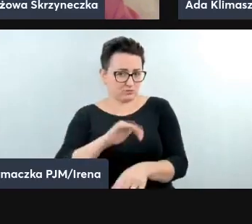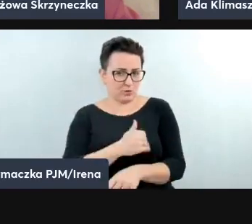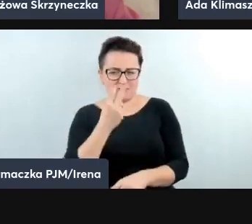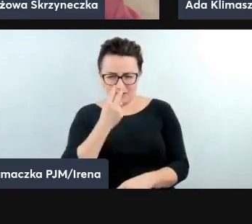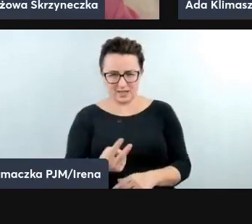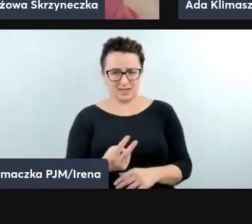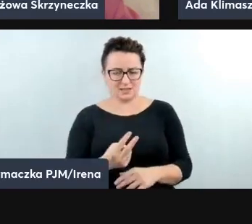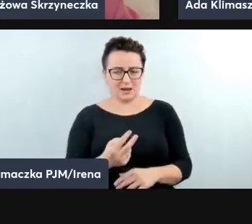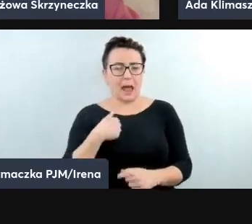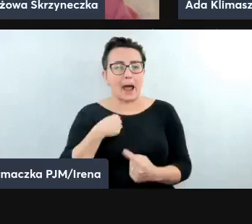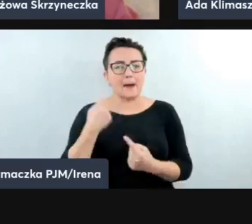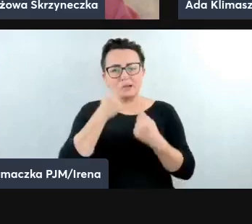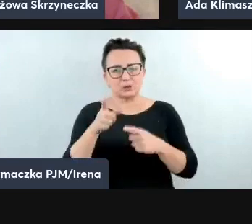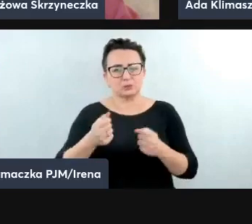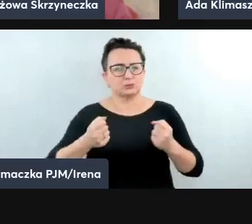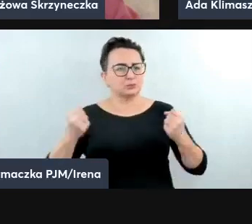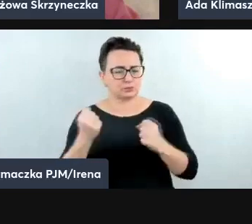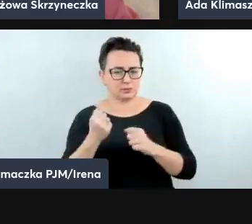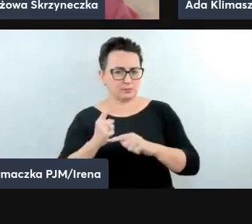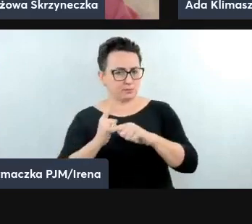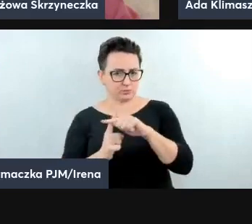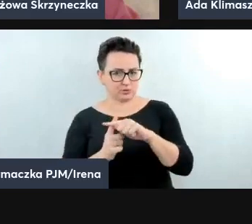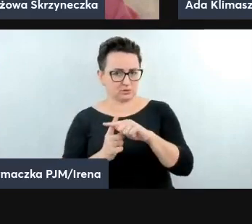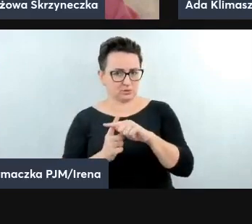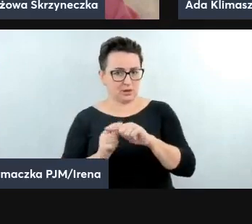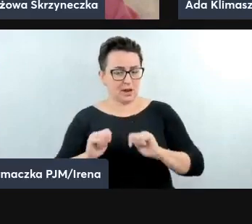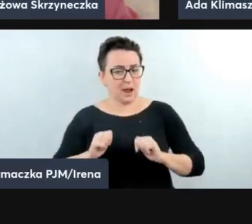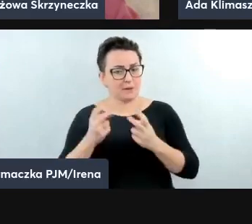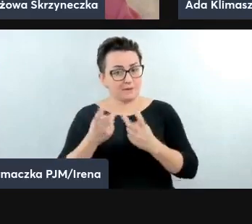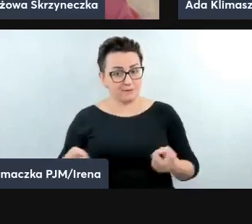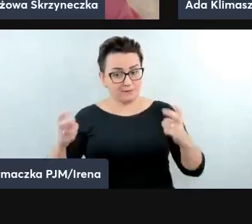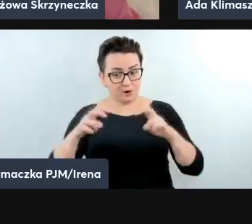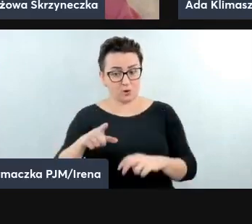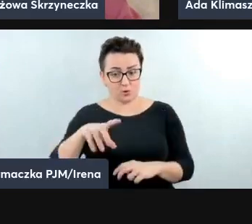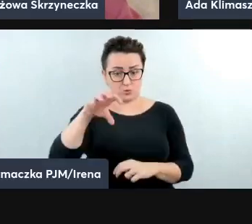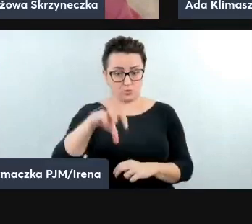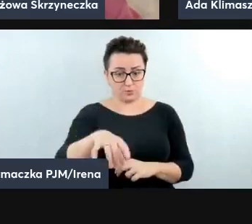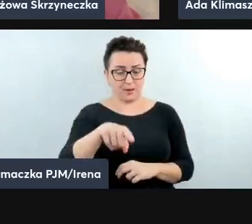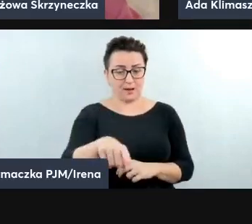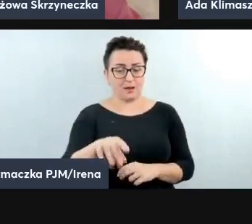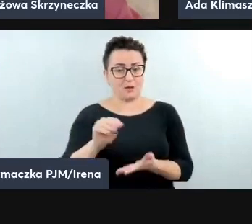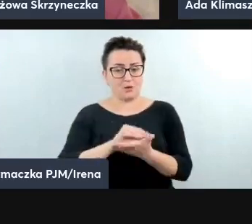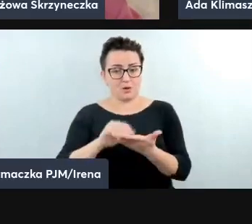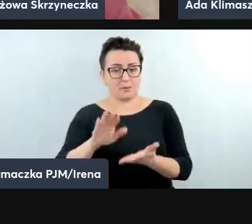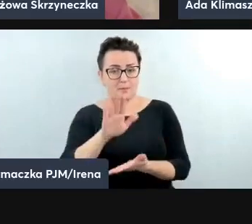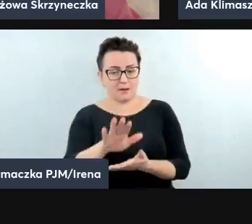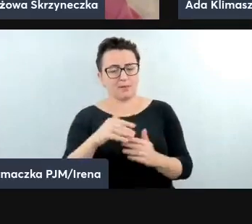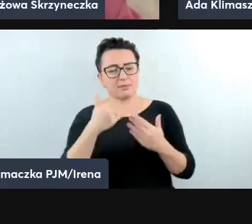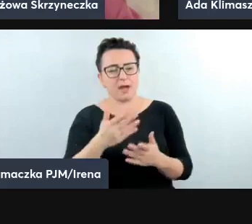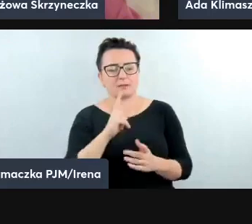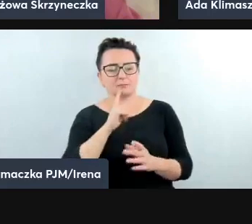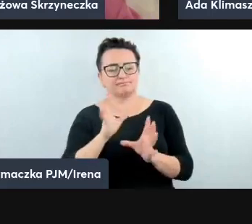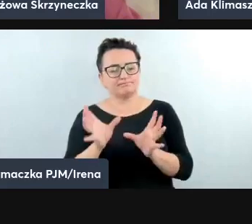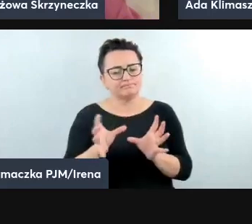żeby stworzyć tej grupie menstruującej taką bardziej intymną też atmosferę, bardziej osobistą do dzielenia się jakimiś tam